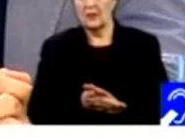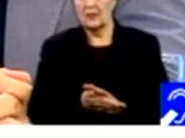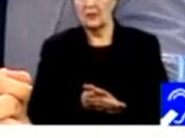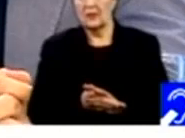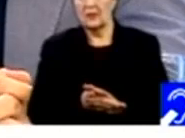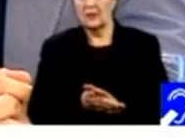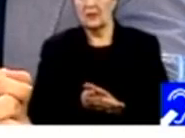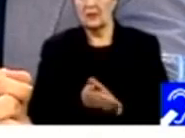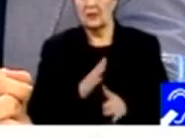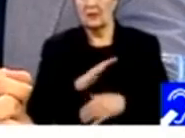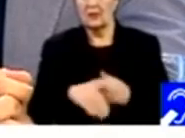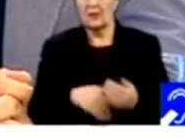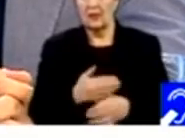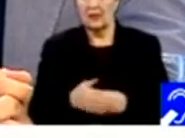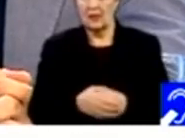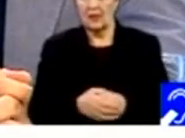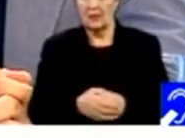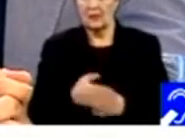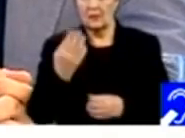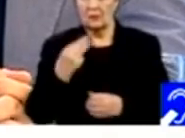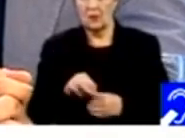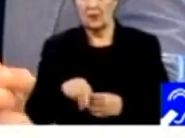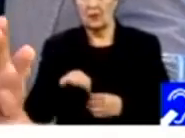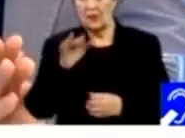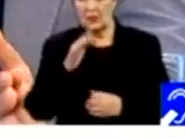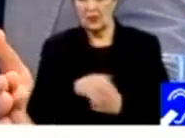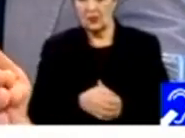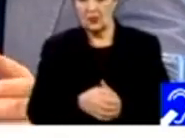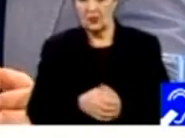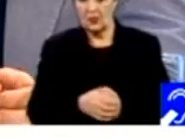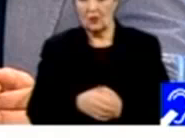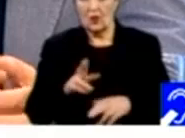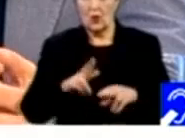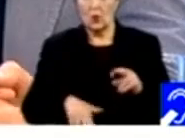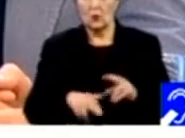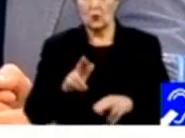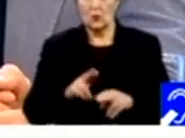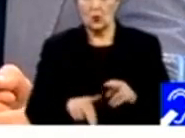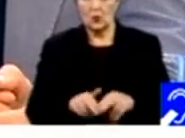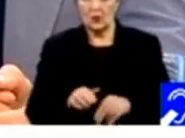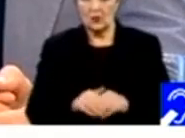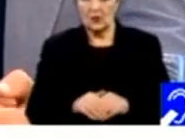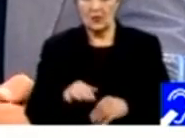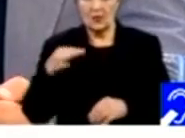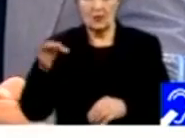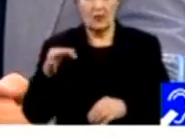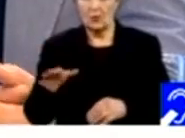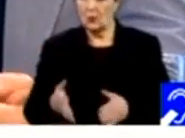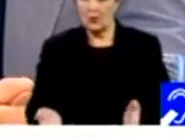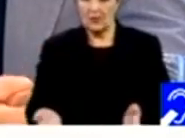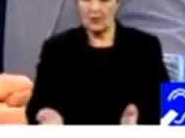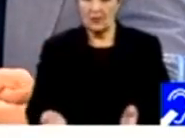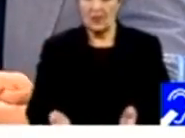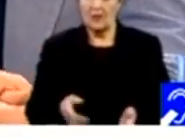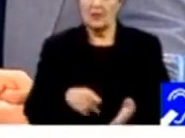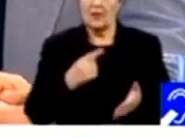de haos în sectorul imobiliar din Chișinău, în domeniul construcțiilor neautorizate? Vreau să vă